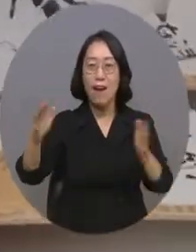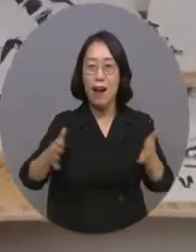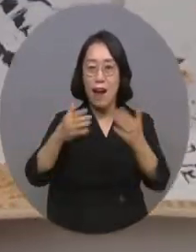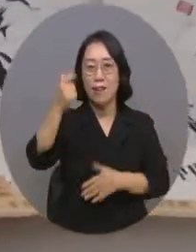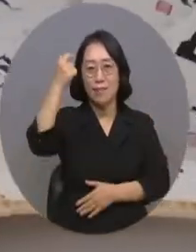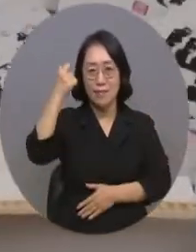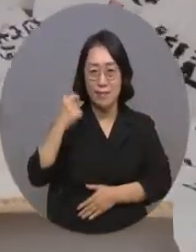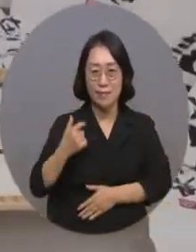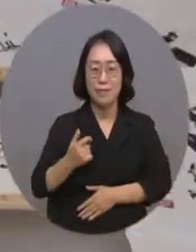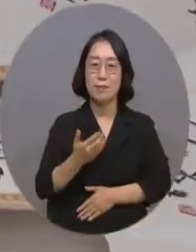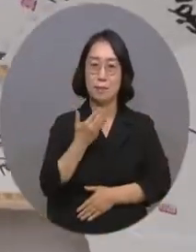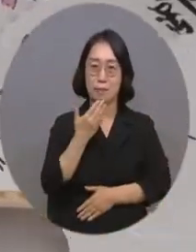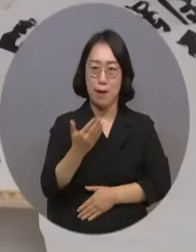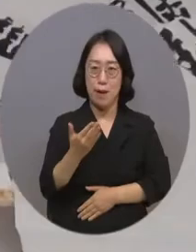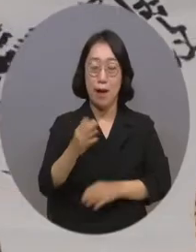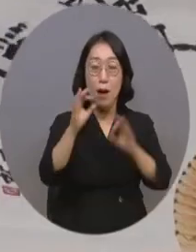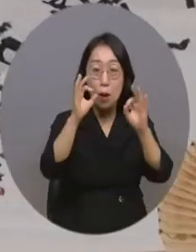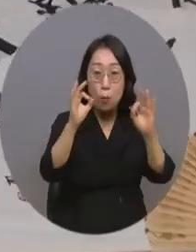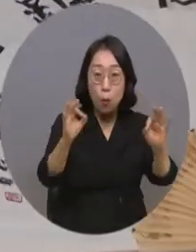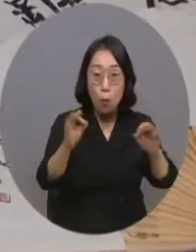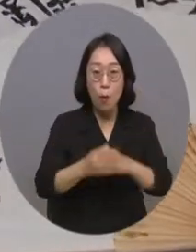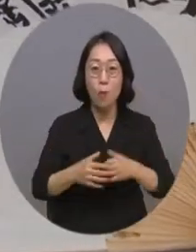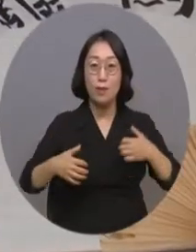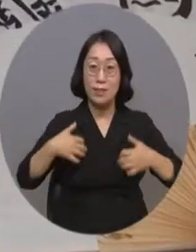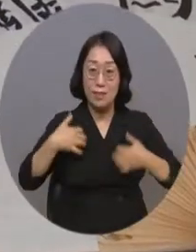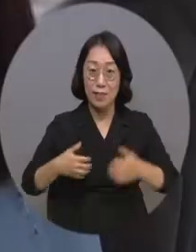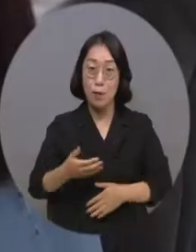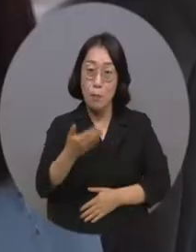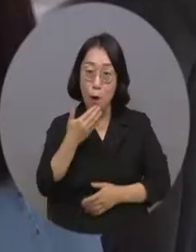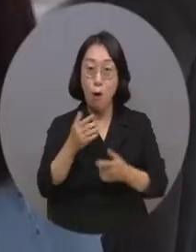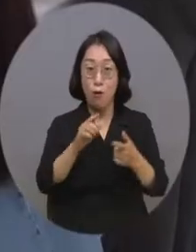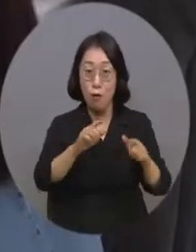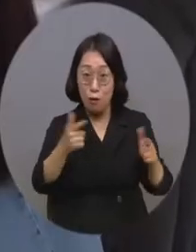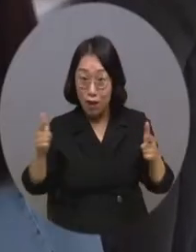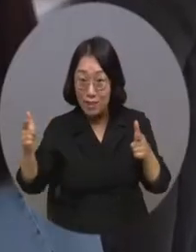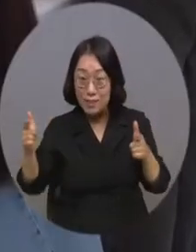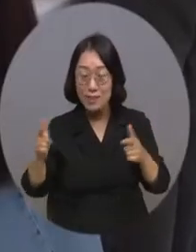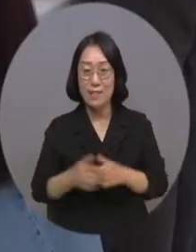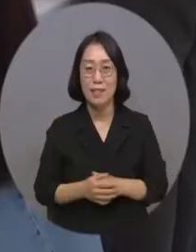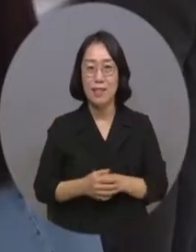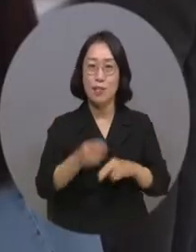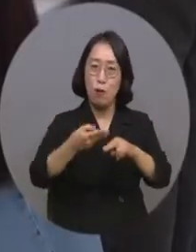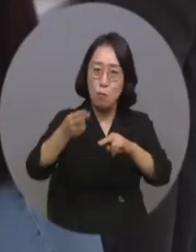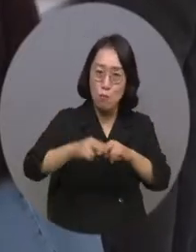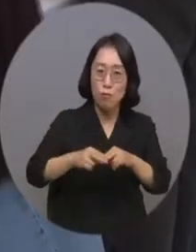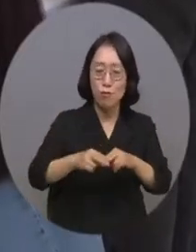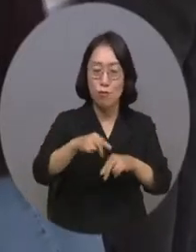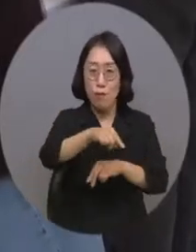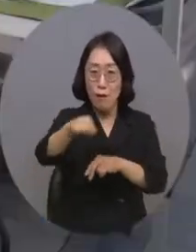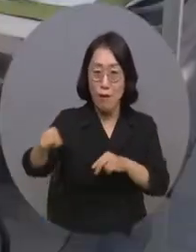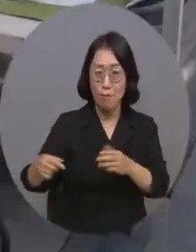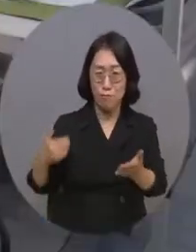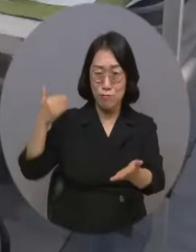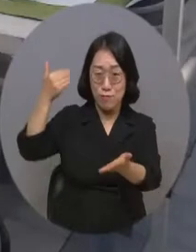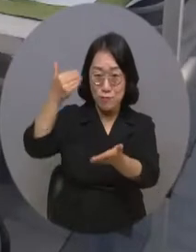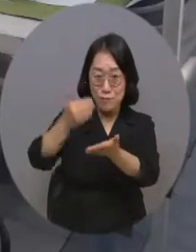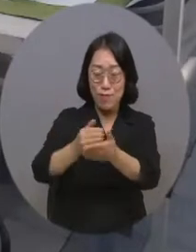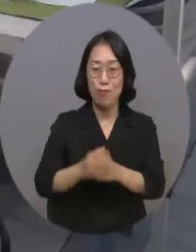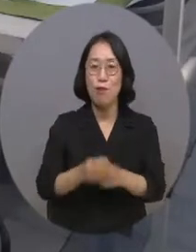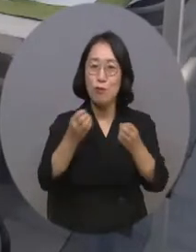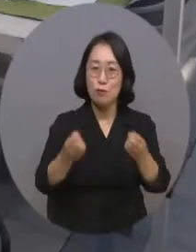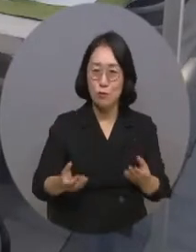만끽할 수 있었습니다. 볼거리, 즐길거리, 먹거리, 상품도 넘쳐 풍성한 가을을 닮은